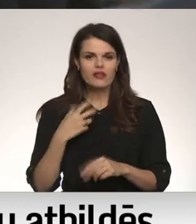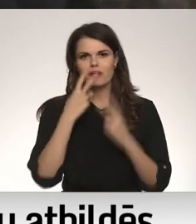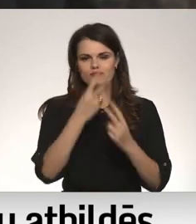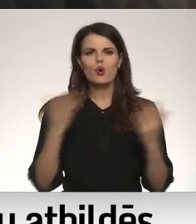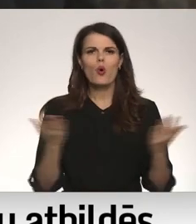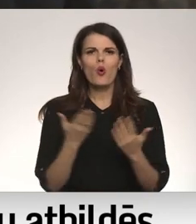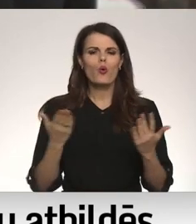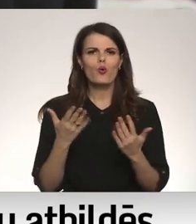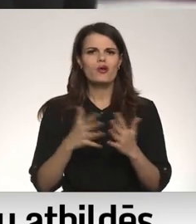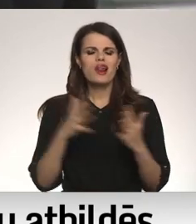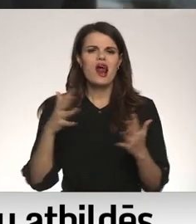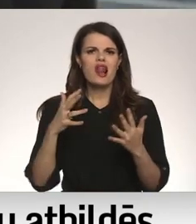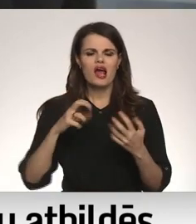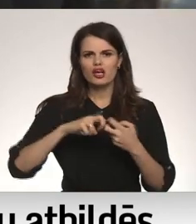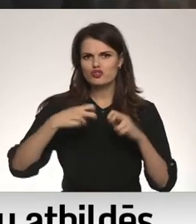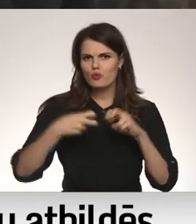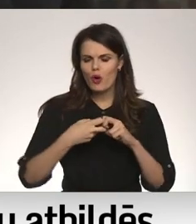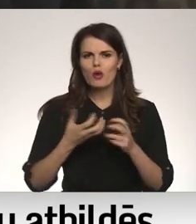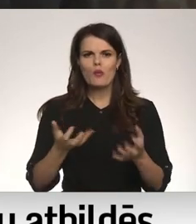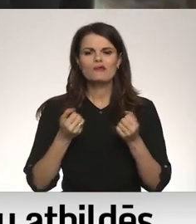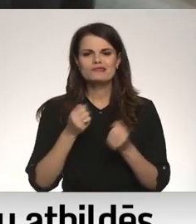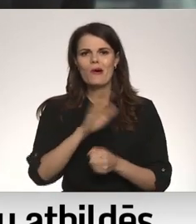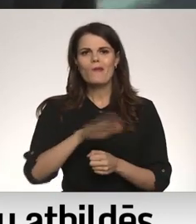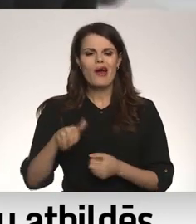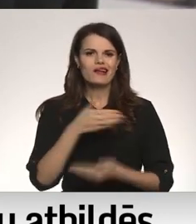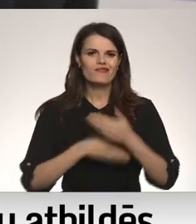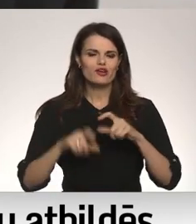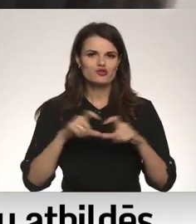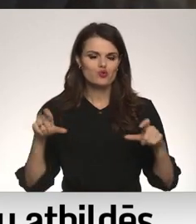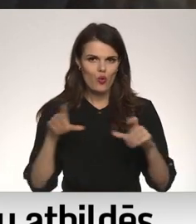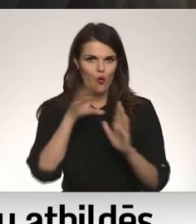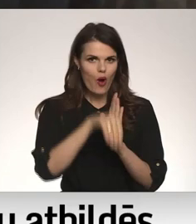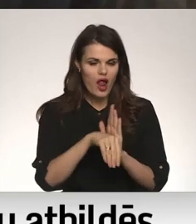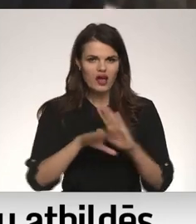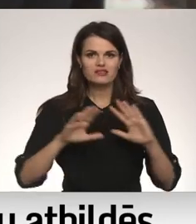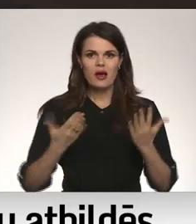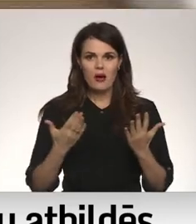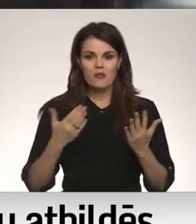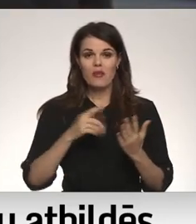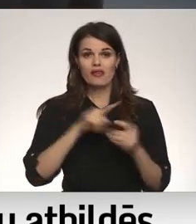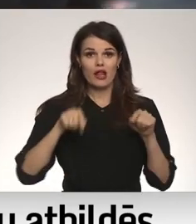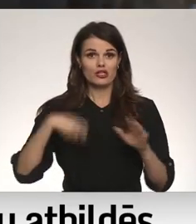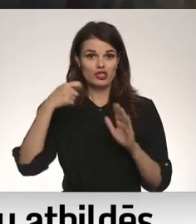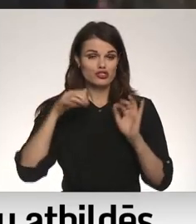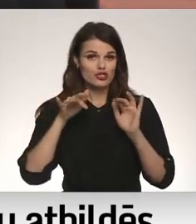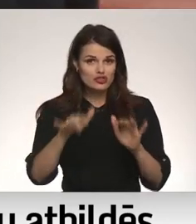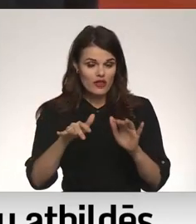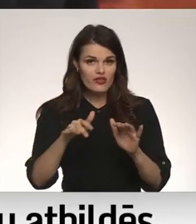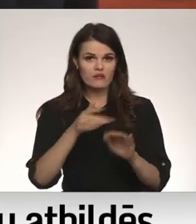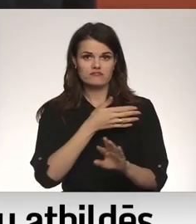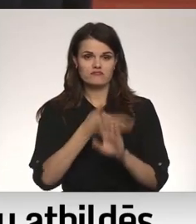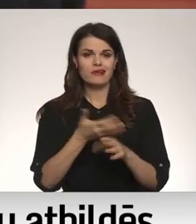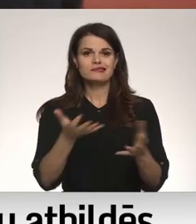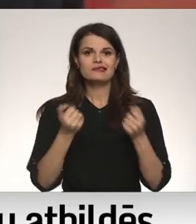pieejamības problēmas vai problēmas uzņemt bērnus ar invaliditātes skolās. Tomēr līdz sižeta tapšanai saņēmām atbildes vien